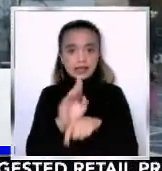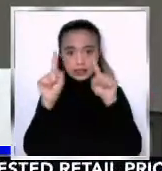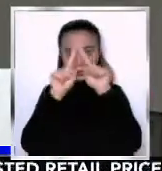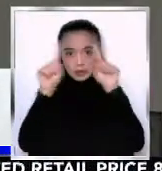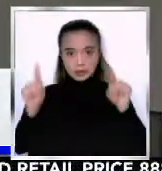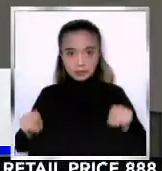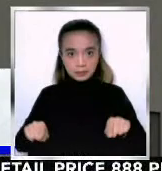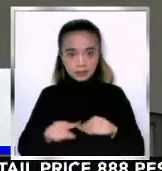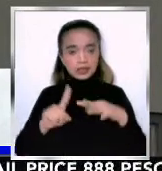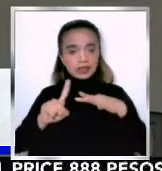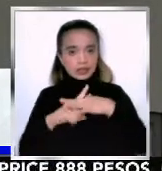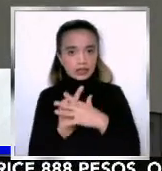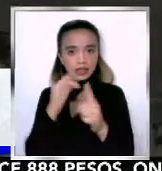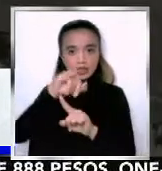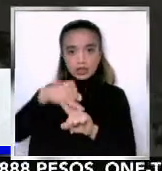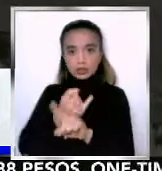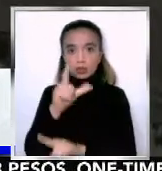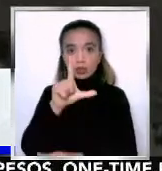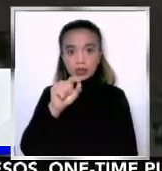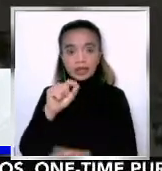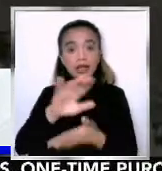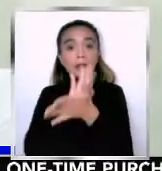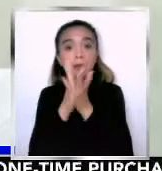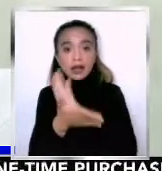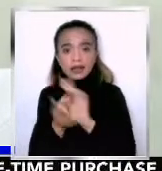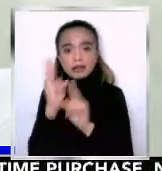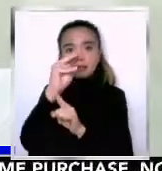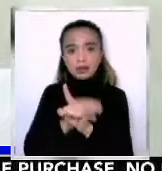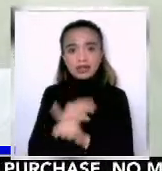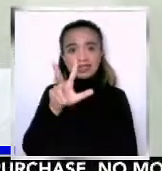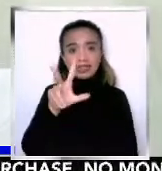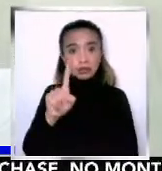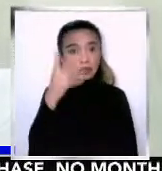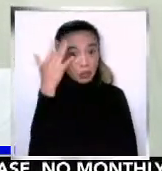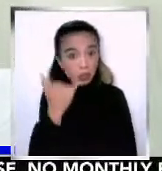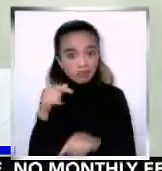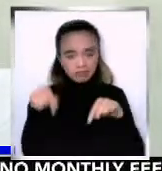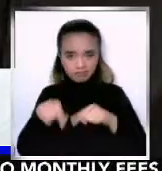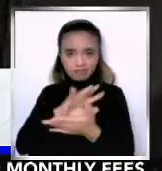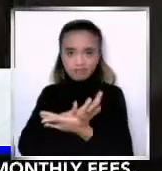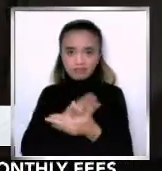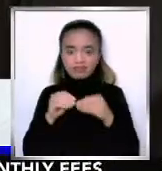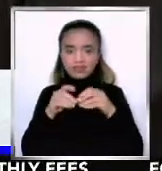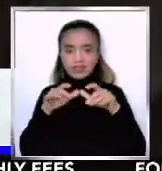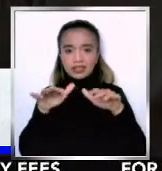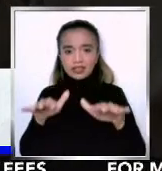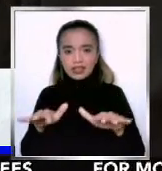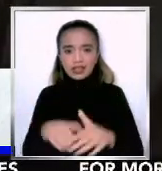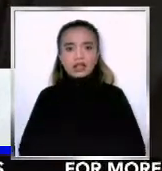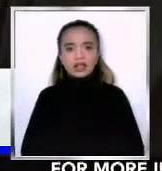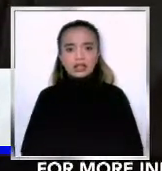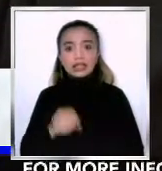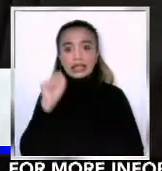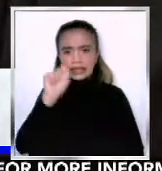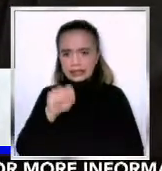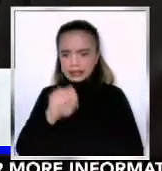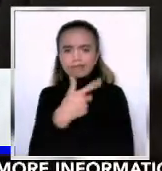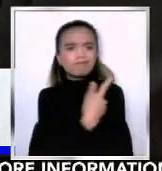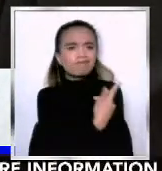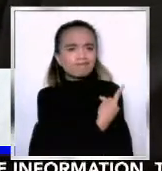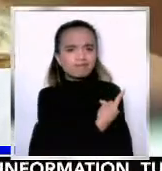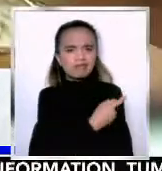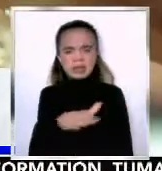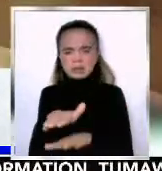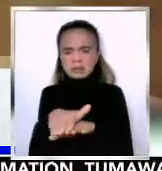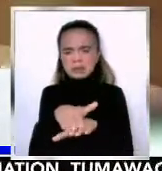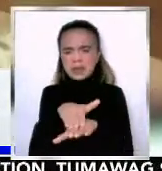20 naging March 31 dahil sa pandemya. Babagal din daw ng bahagya ang vaccination nila dahil yung mga doktor